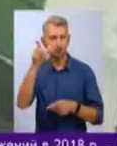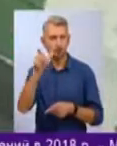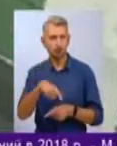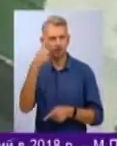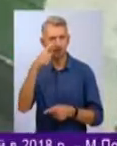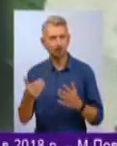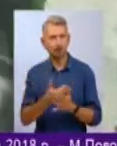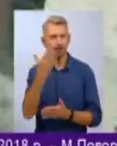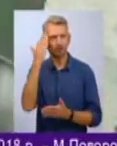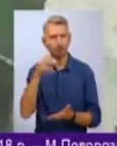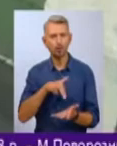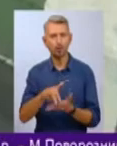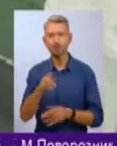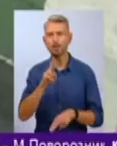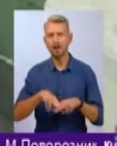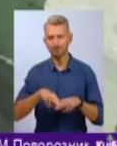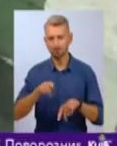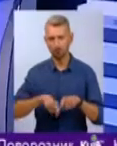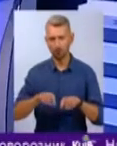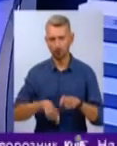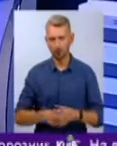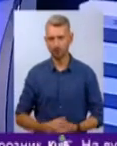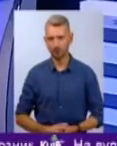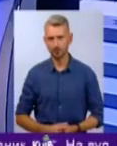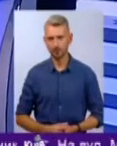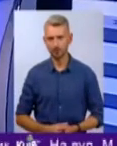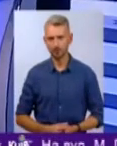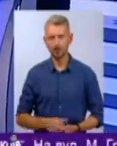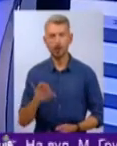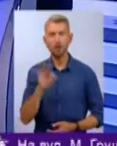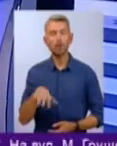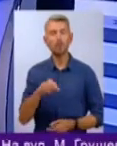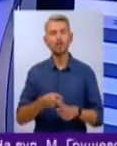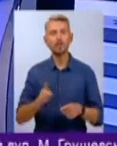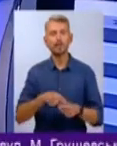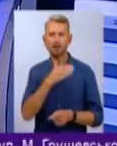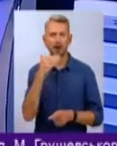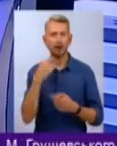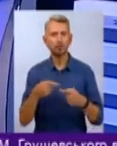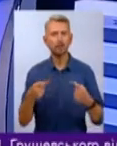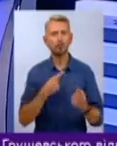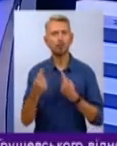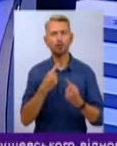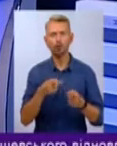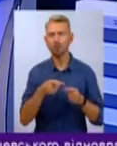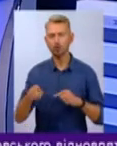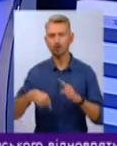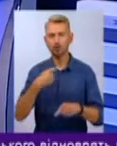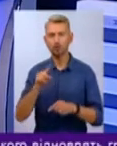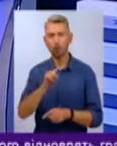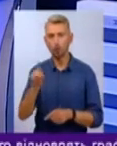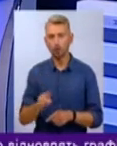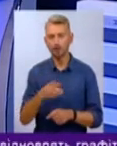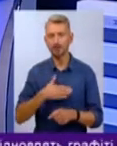спосіб проходження паспортного контролю. Про все це і багато іншого поговоримо протягом наступної години із